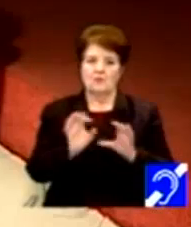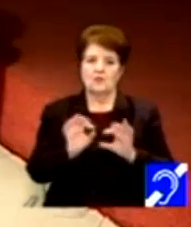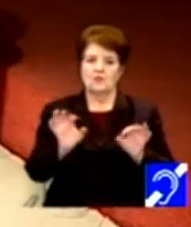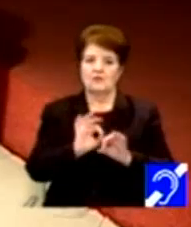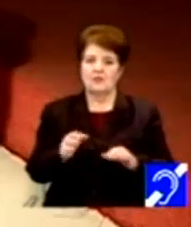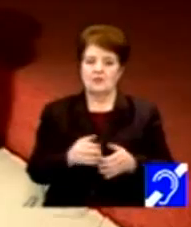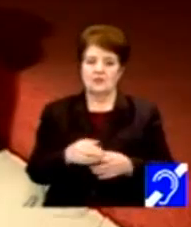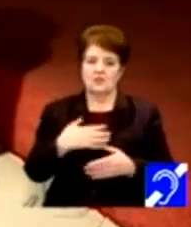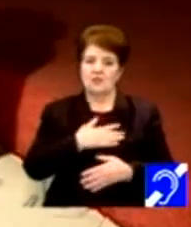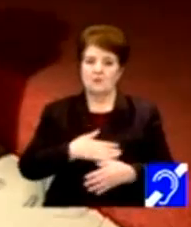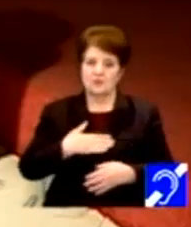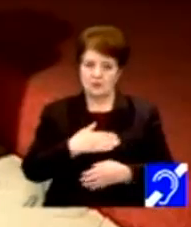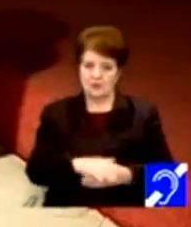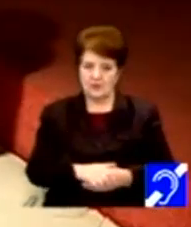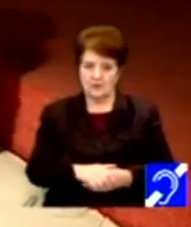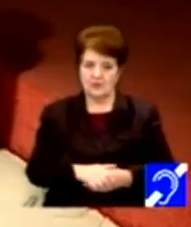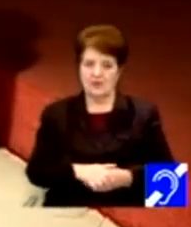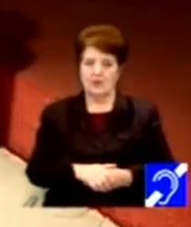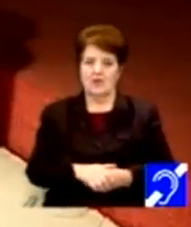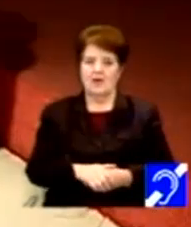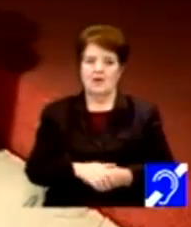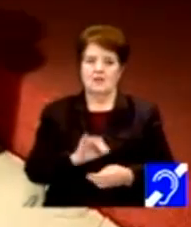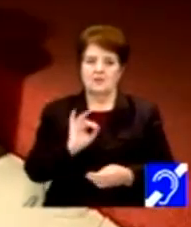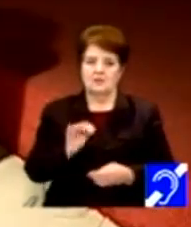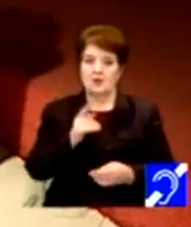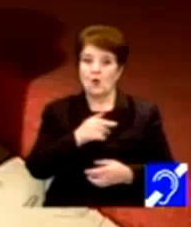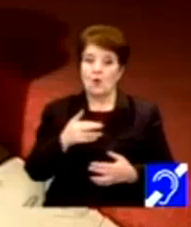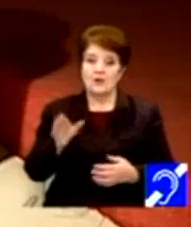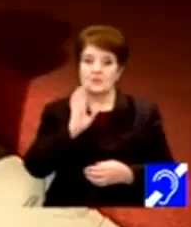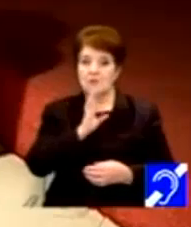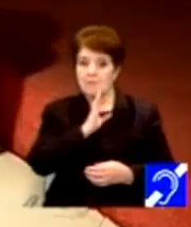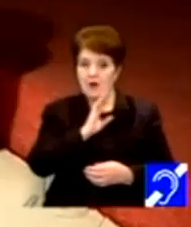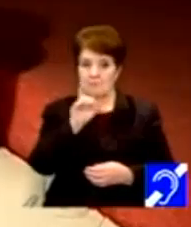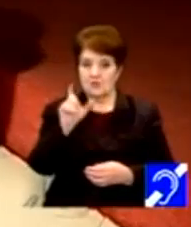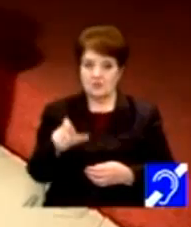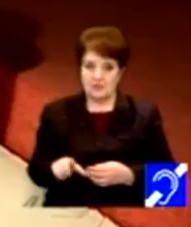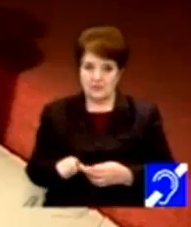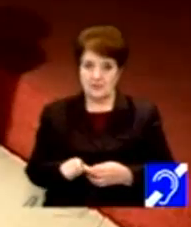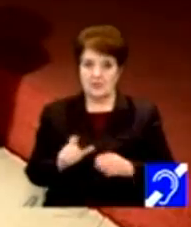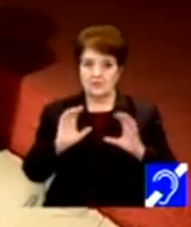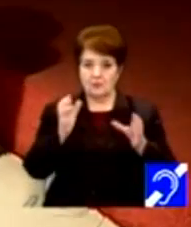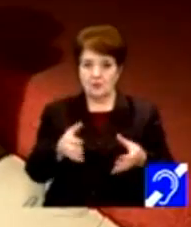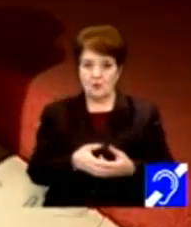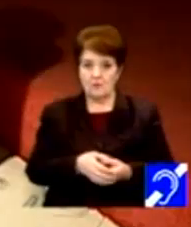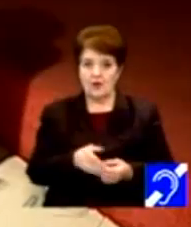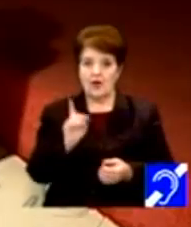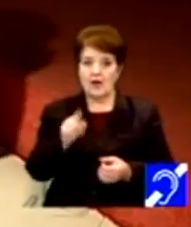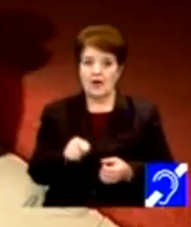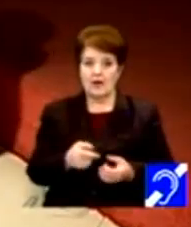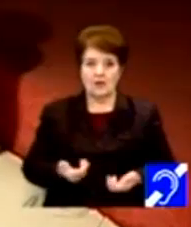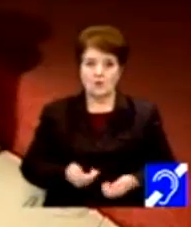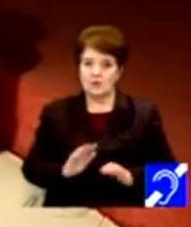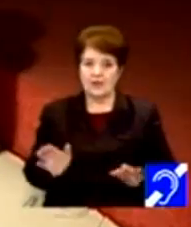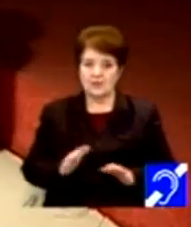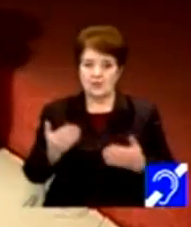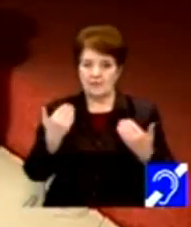și emoționată și cred că orice mamă, orice cetățean de pe glob care nu trăiește